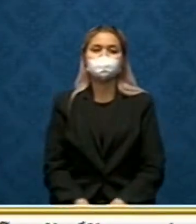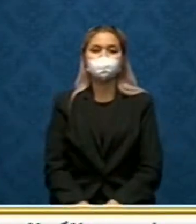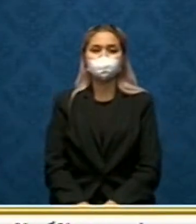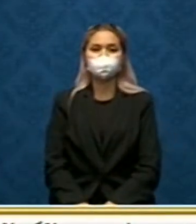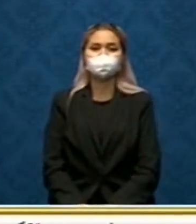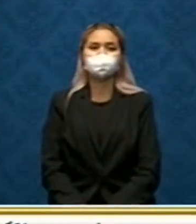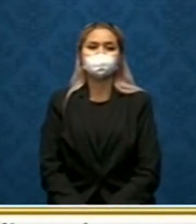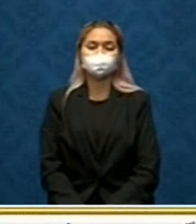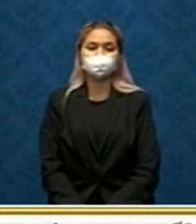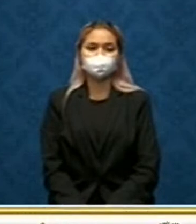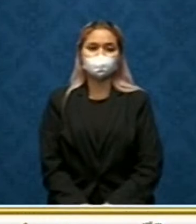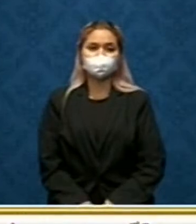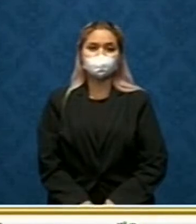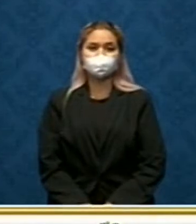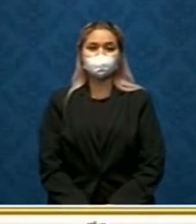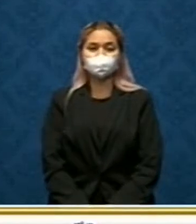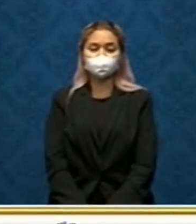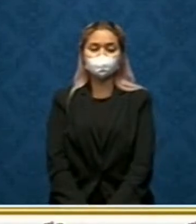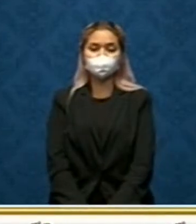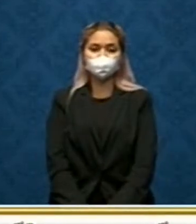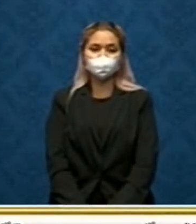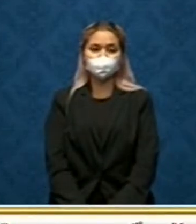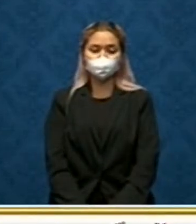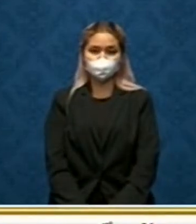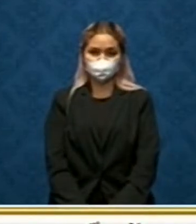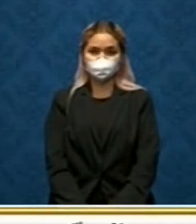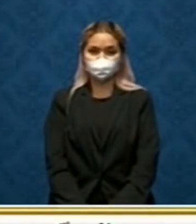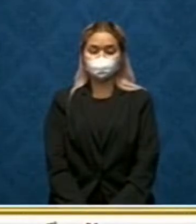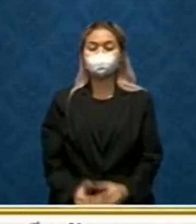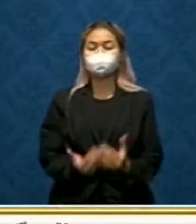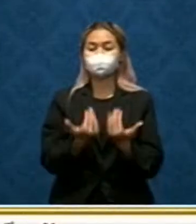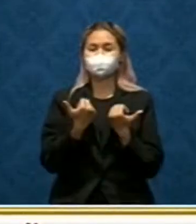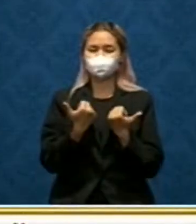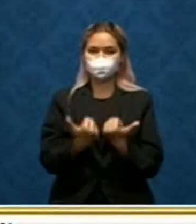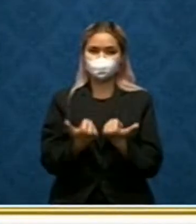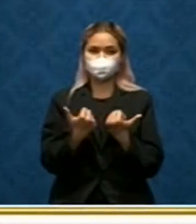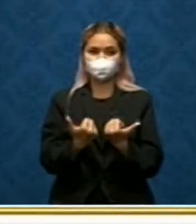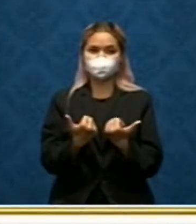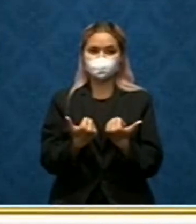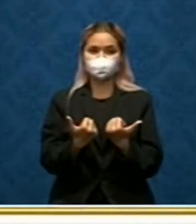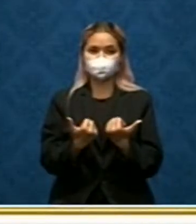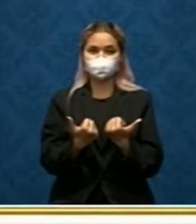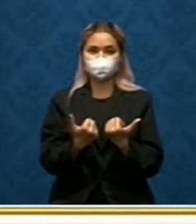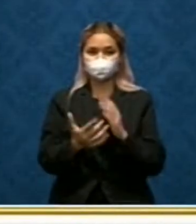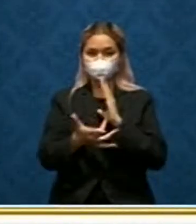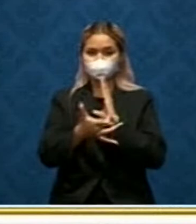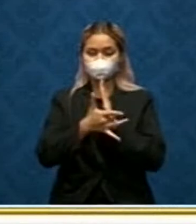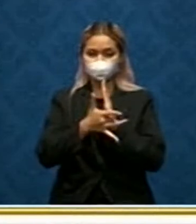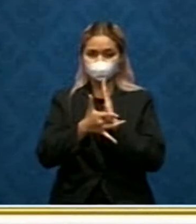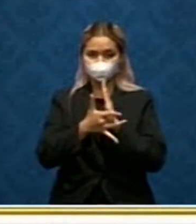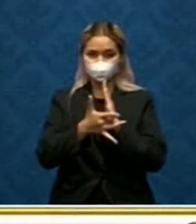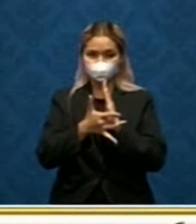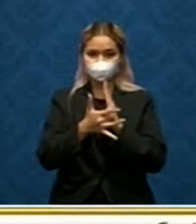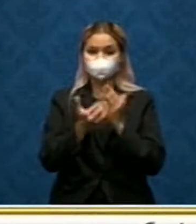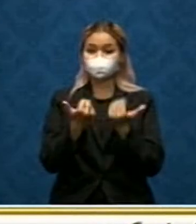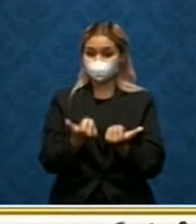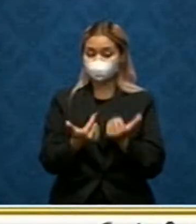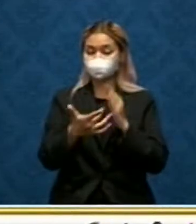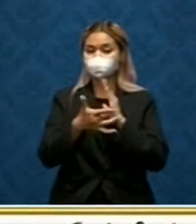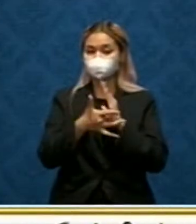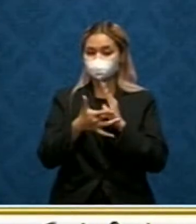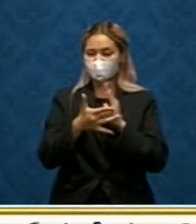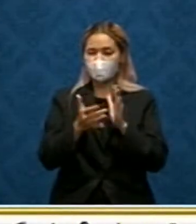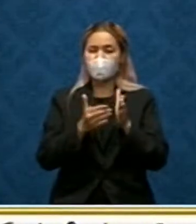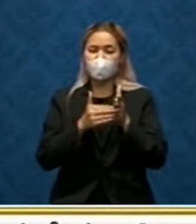่า วันนี้ความอ่อนแอร์ของความฉลาดทางดจิตัลมันทำให้